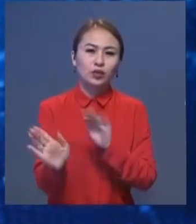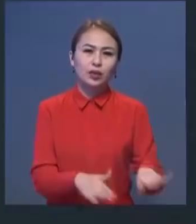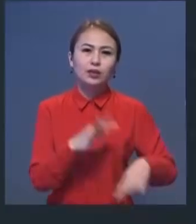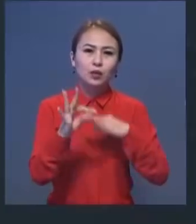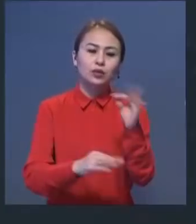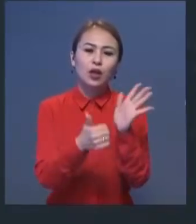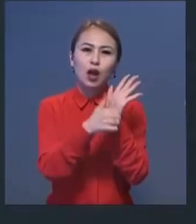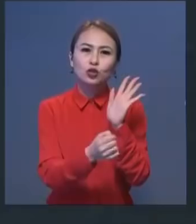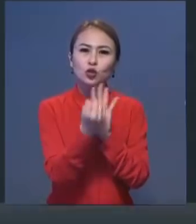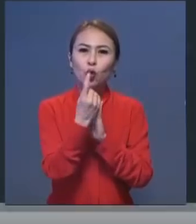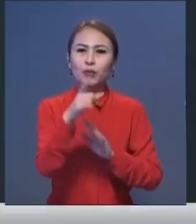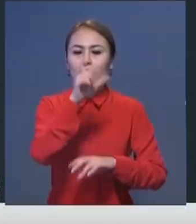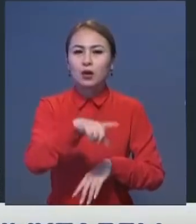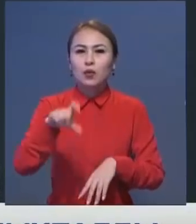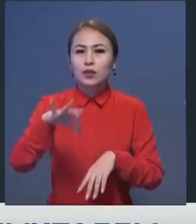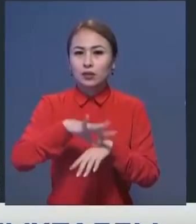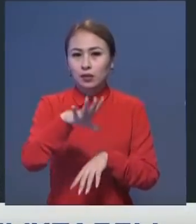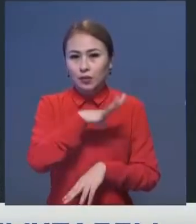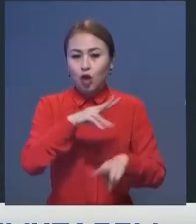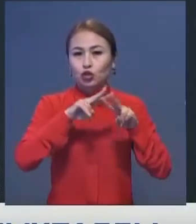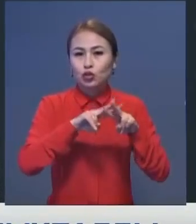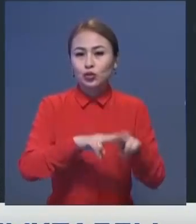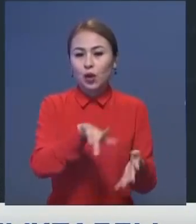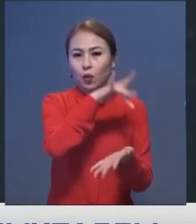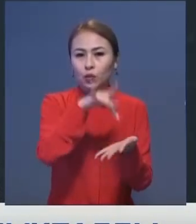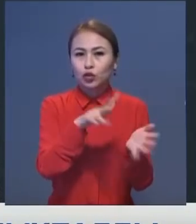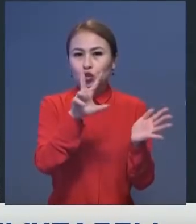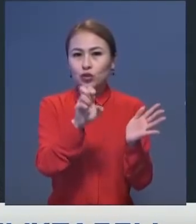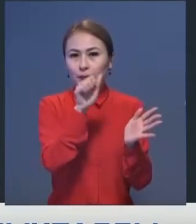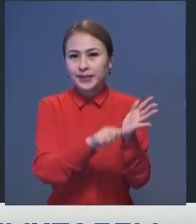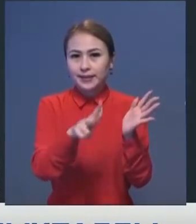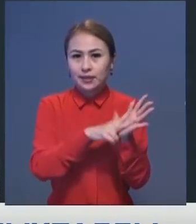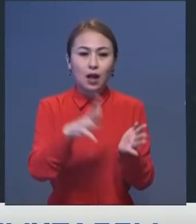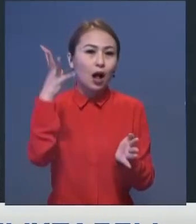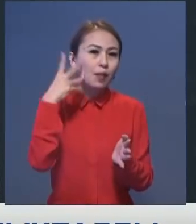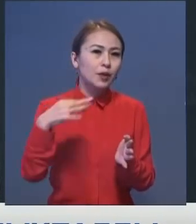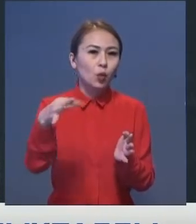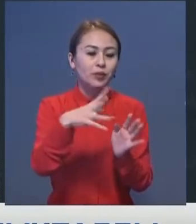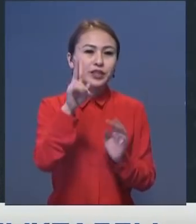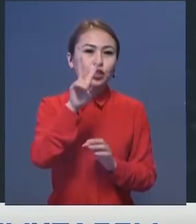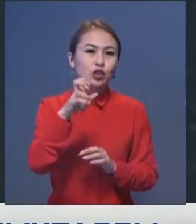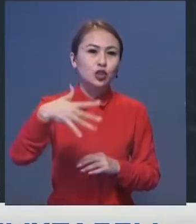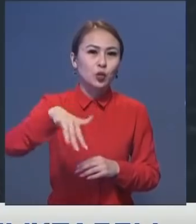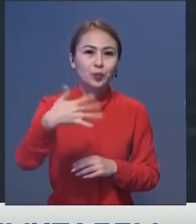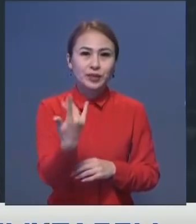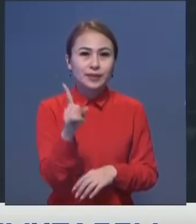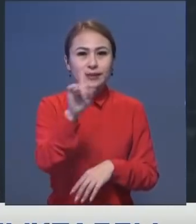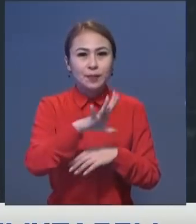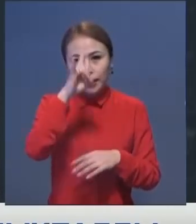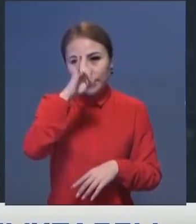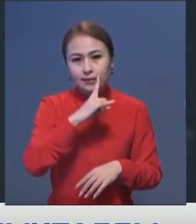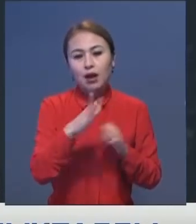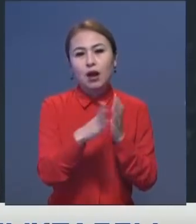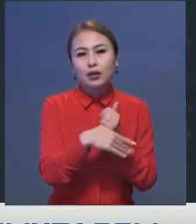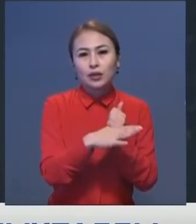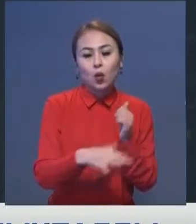Мұнда өткен тәулікте 611 науқас анықталды. Нұрсұлтанда 368, Алматы облысында 255, Батыс